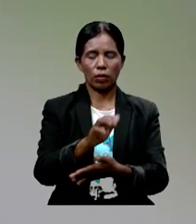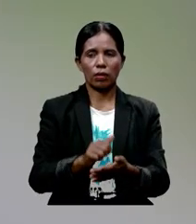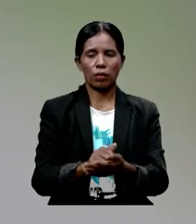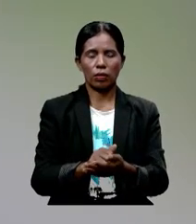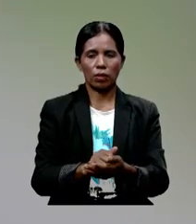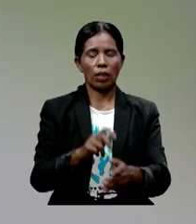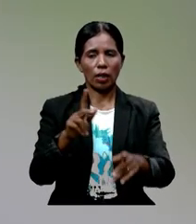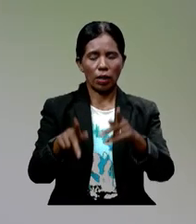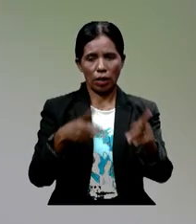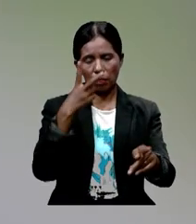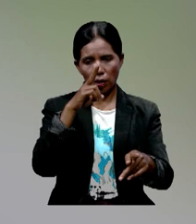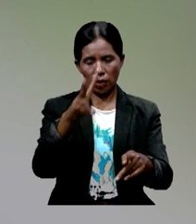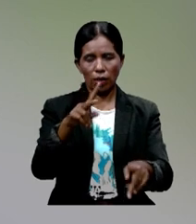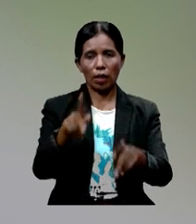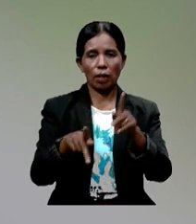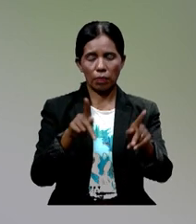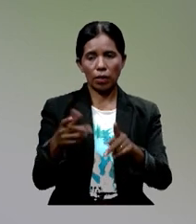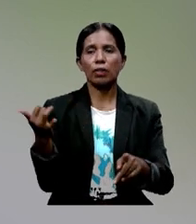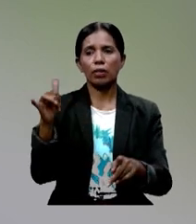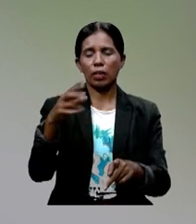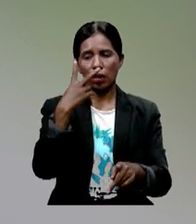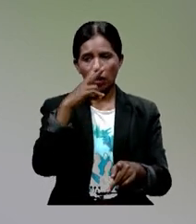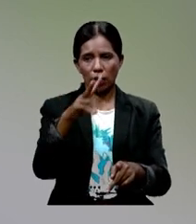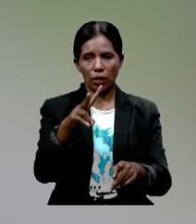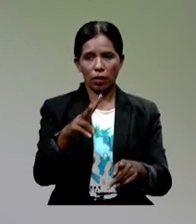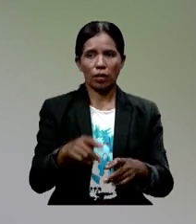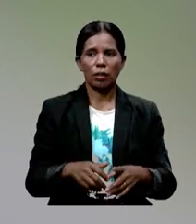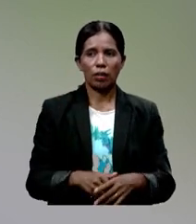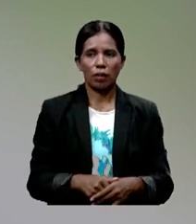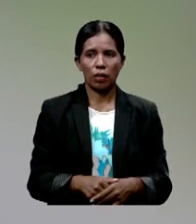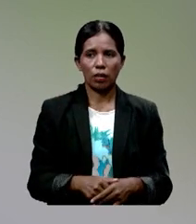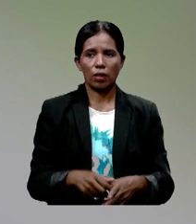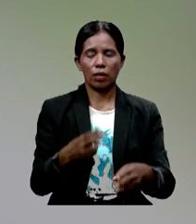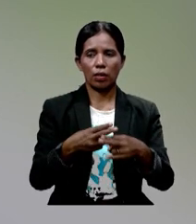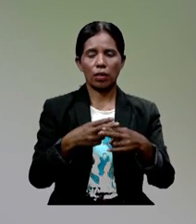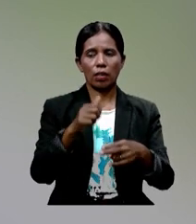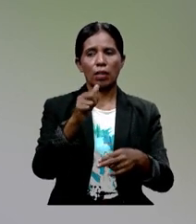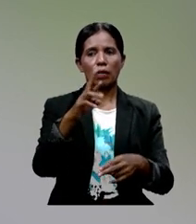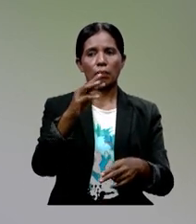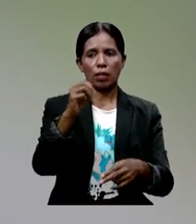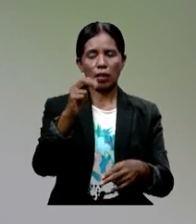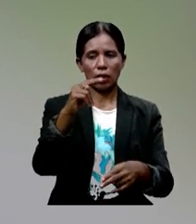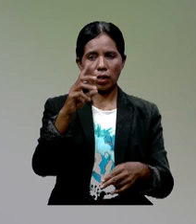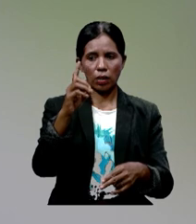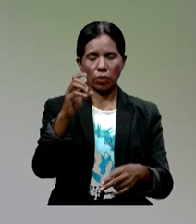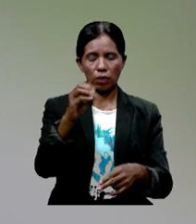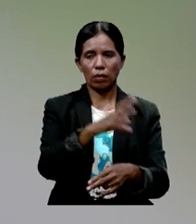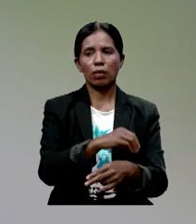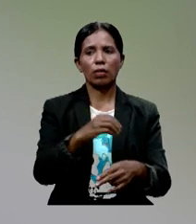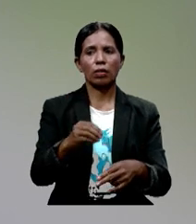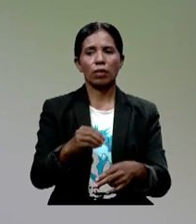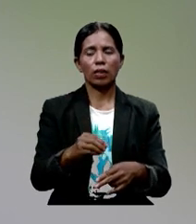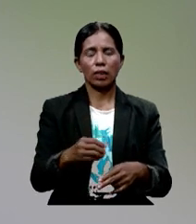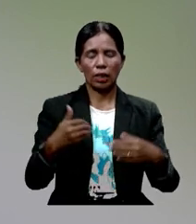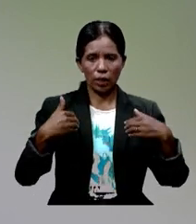sasing, sasing nebe fo sasing mai, narang Armando da Costa, ninya akontes nih kira ninya